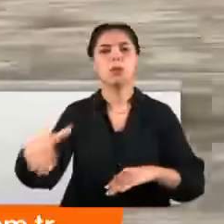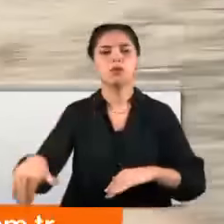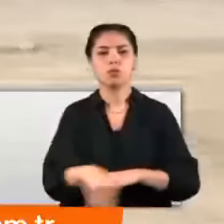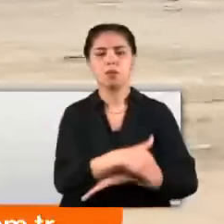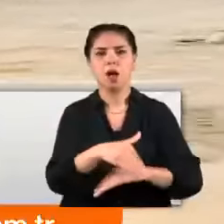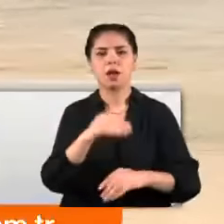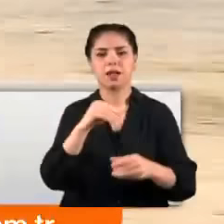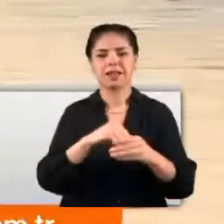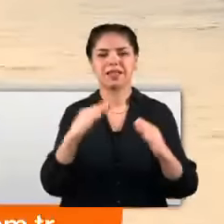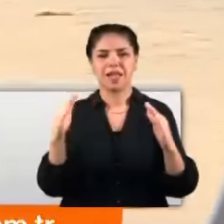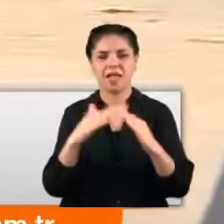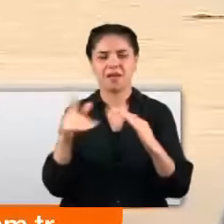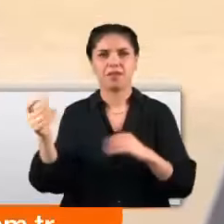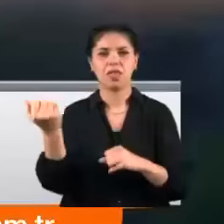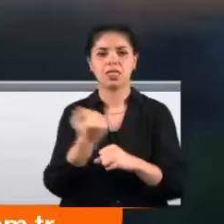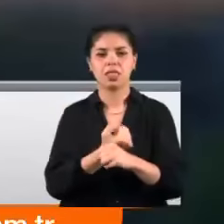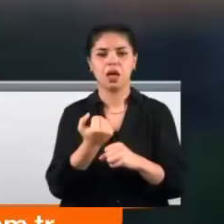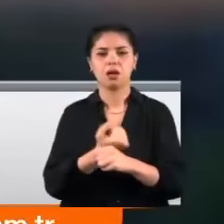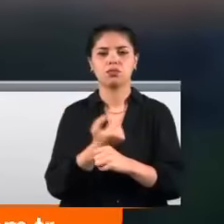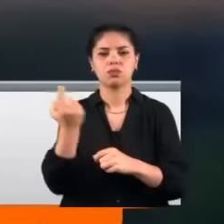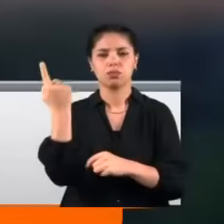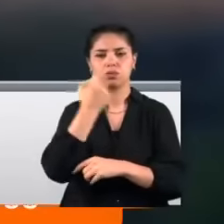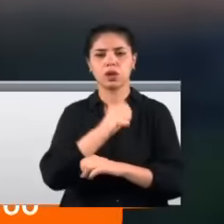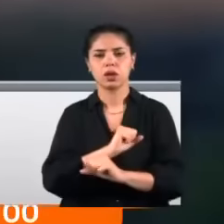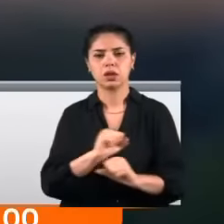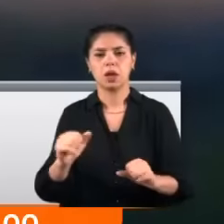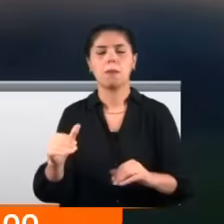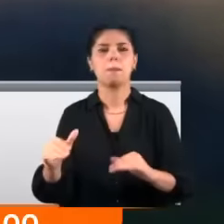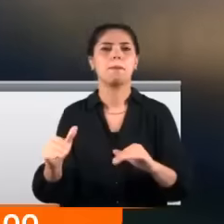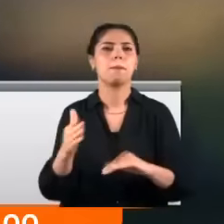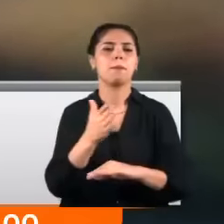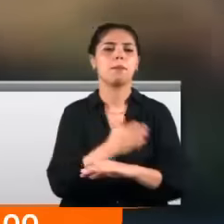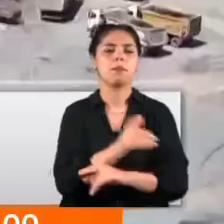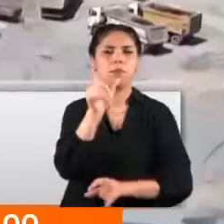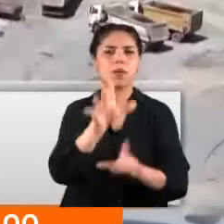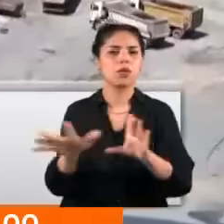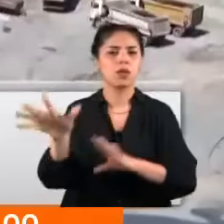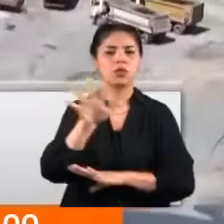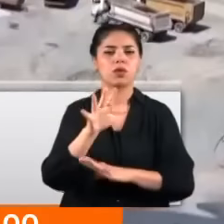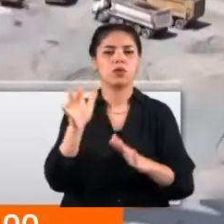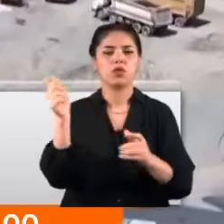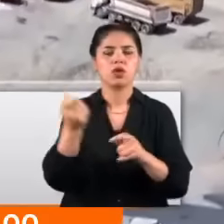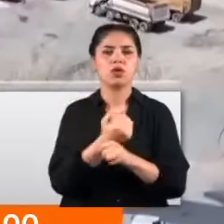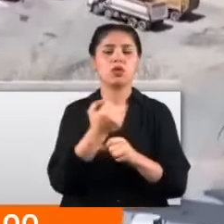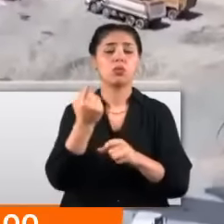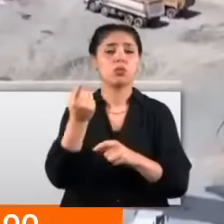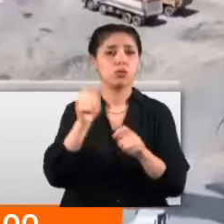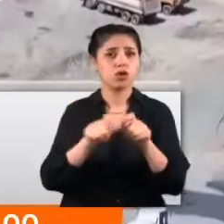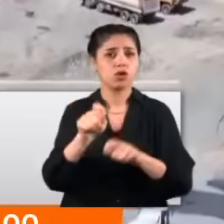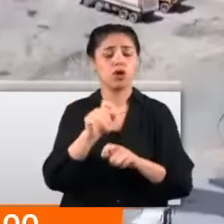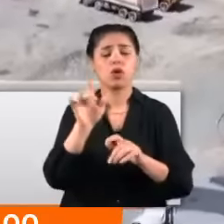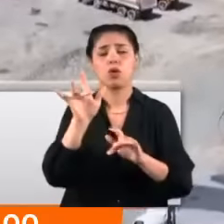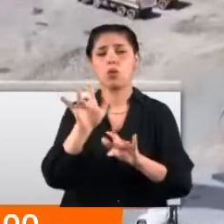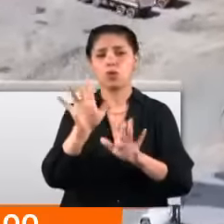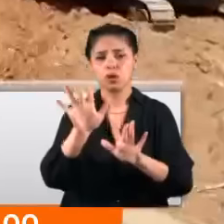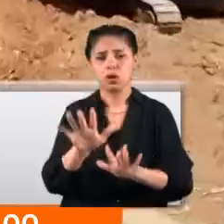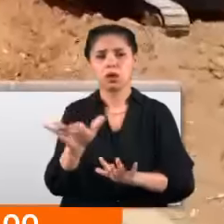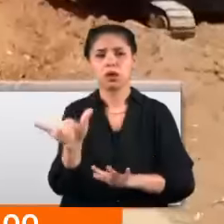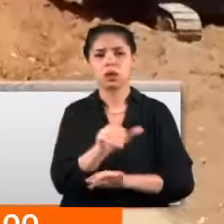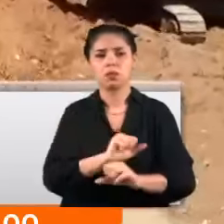Mahallesi'ndeki evlerini maden sahası yutuyor. Mahalle inşaatın ortasında ve her gün sakinlerinin yanı başında patlama